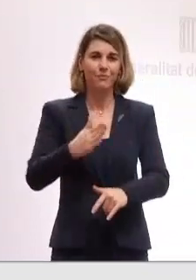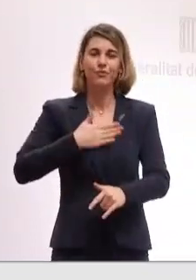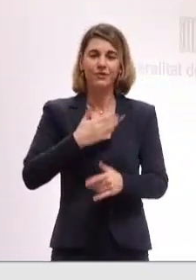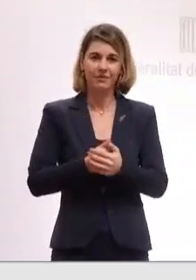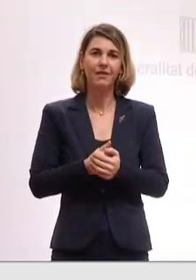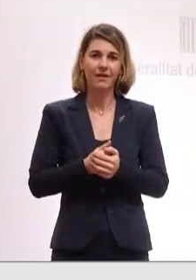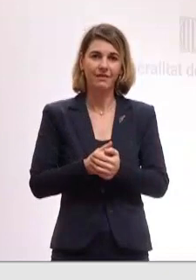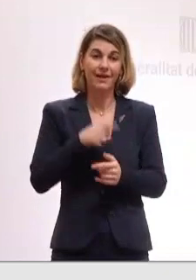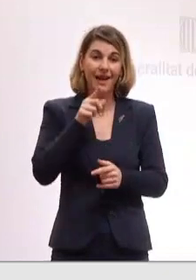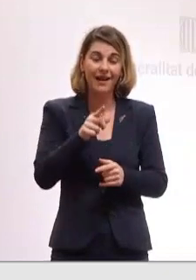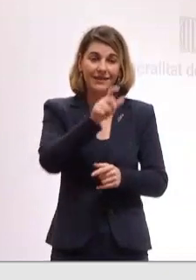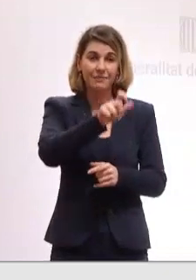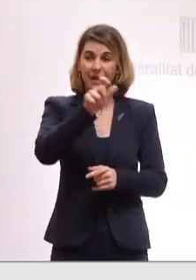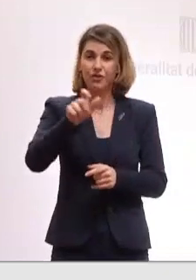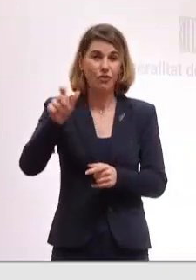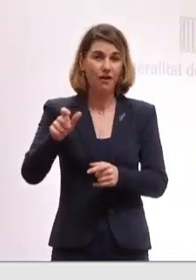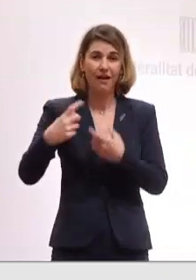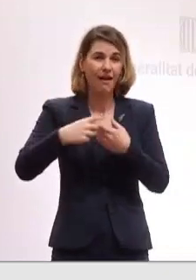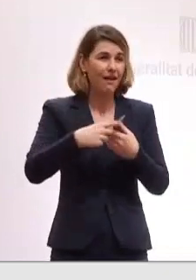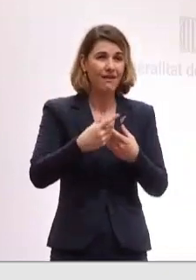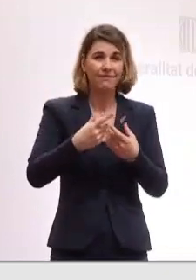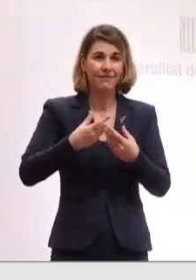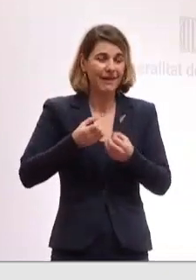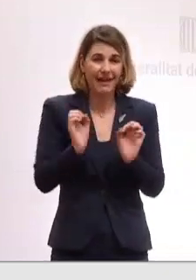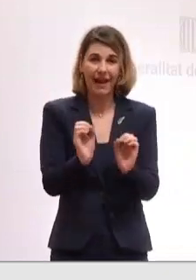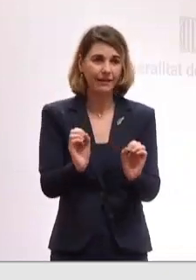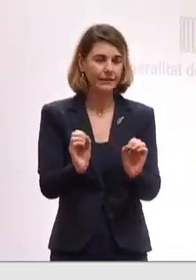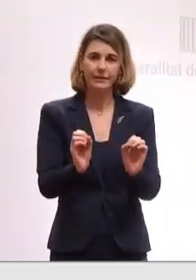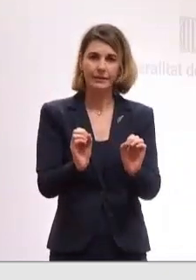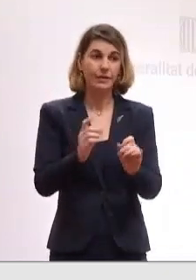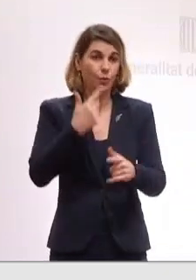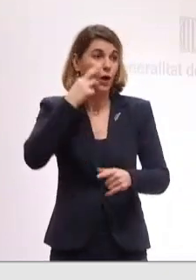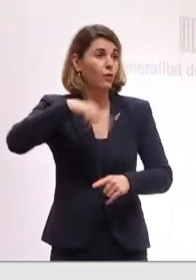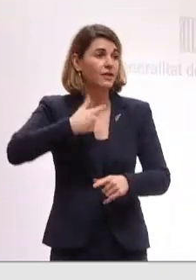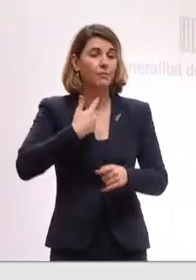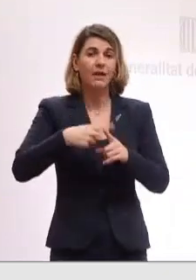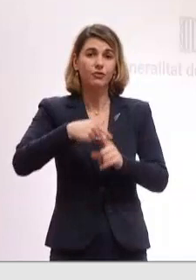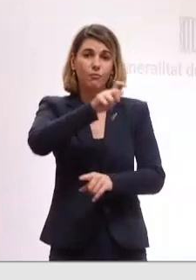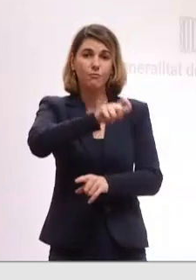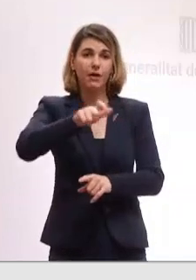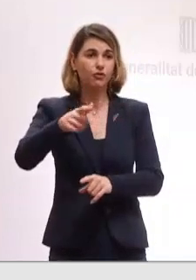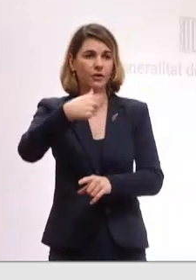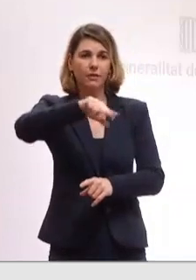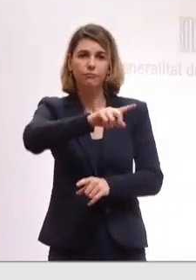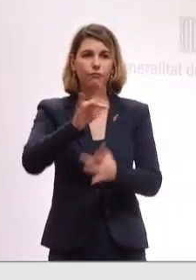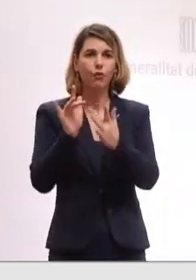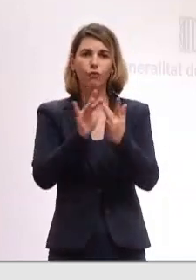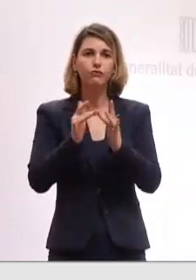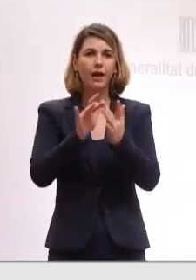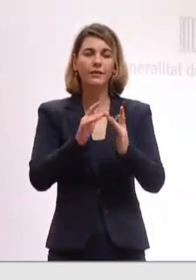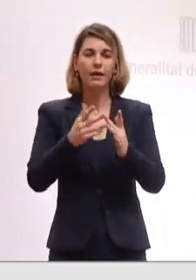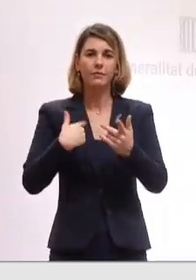aquestes aportacions personals d'anys, i ho vull reconèixer aquí perquè són persones que han tingut molt més contacte,